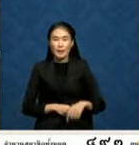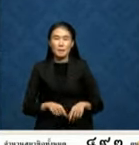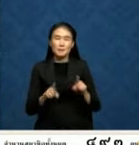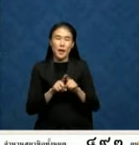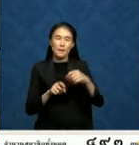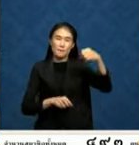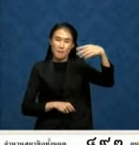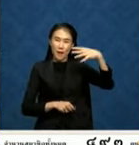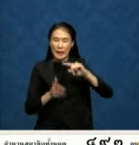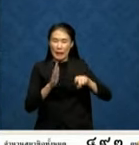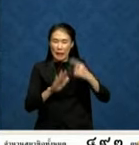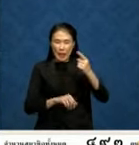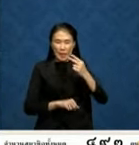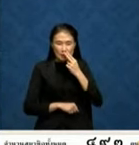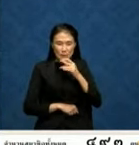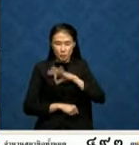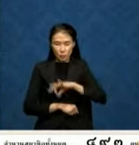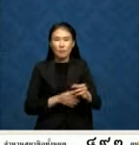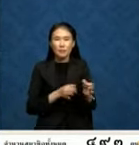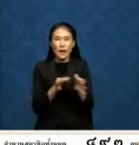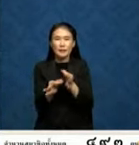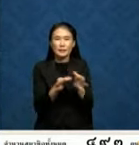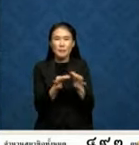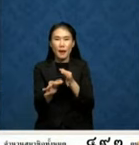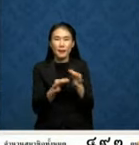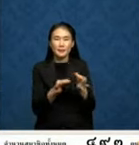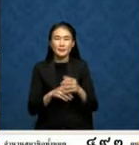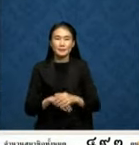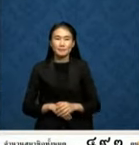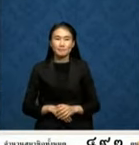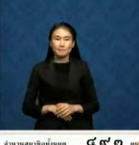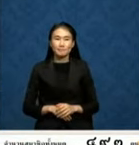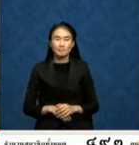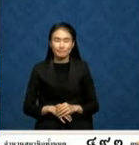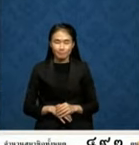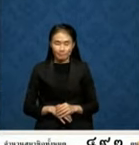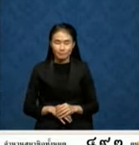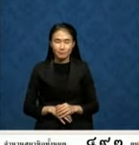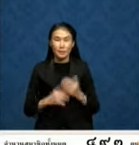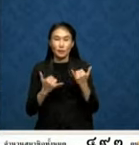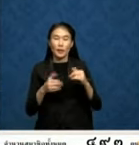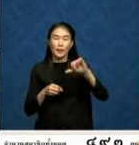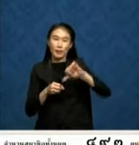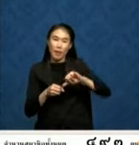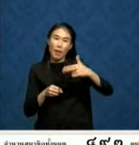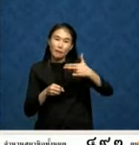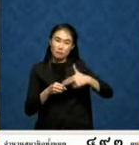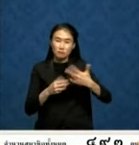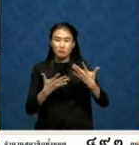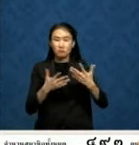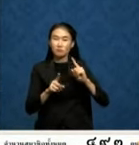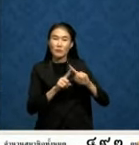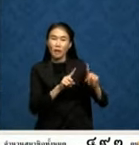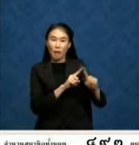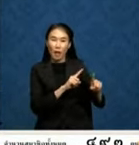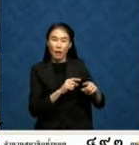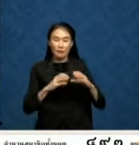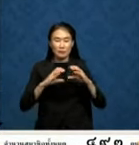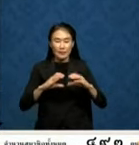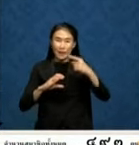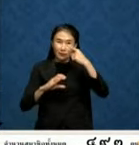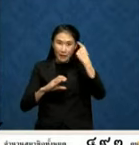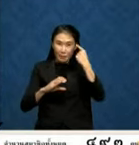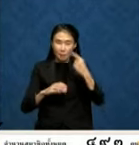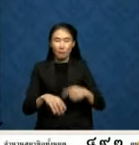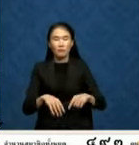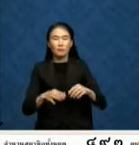ก็เป็นสิ่งแรกที่กระผมได้อธิบายไปแล้วนะครับว่าเราใช้เชื้อเพลิงไม่ว่าจะจากแก๊สธรรมชาติจากถ่านหินนะครับจาก